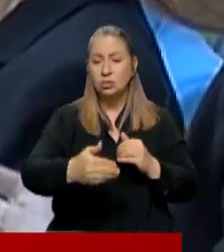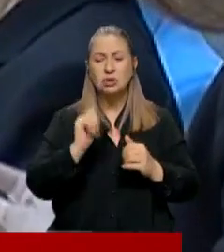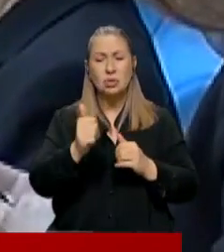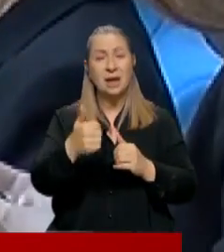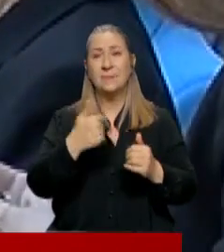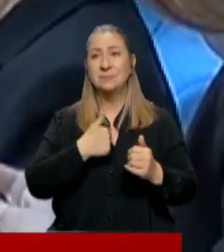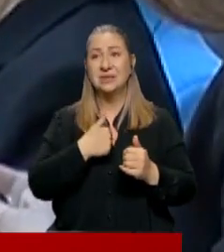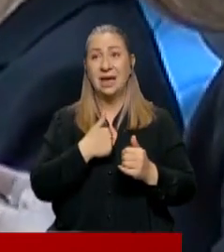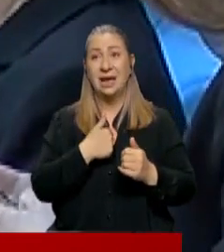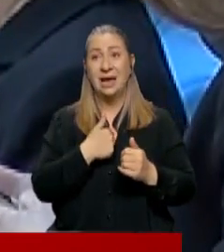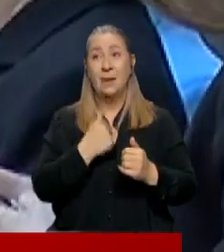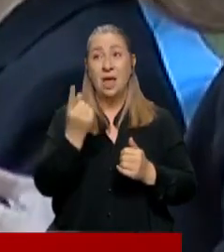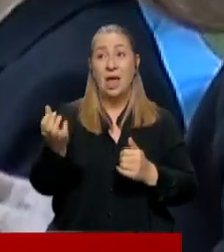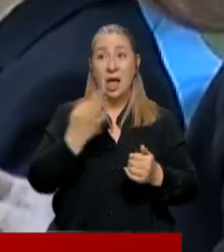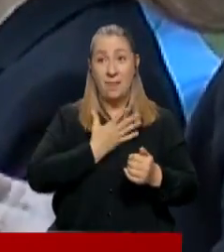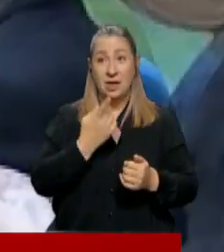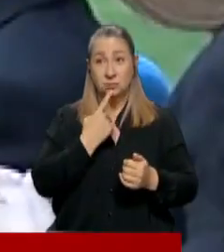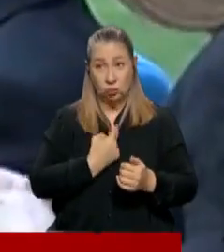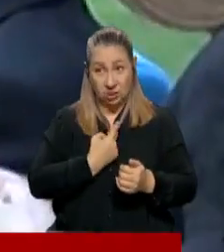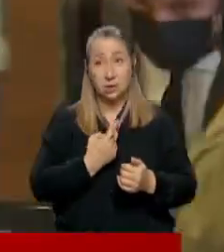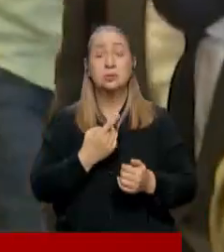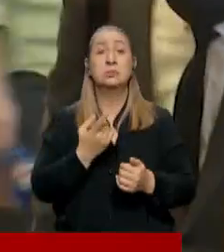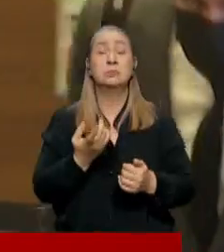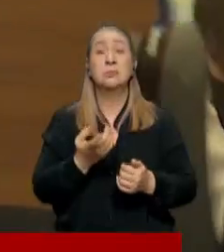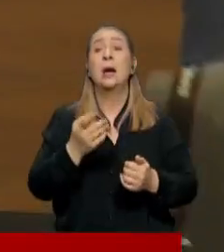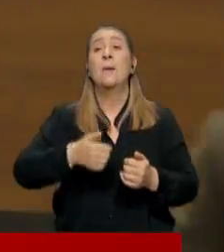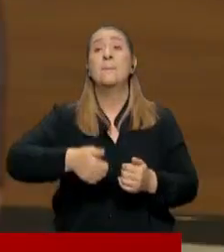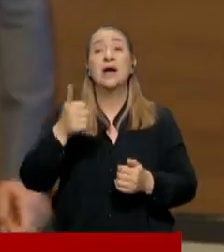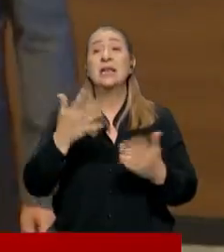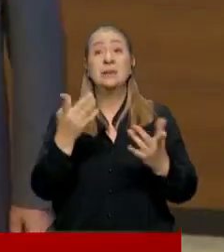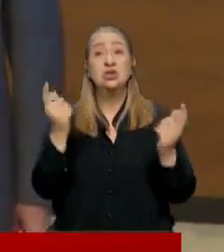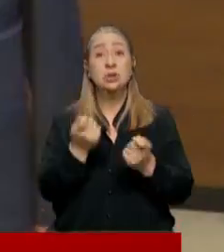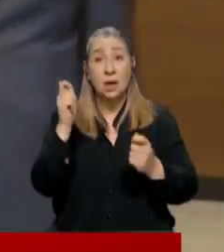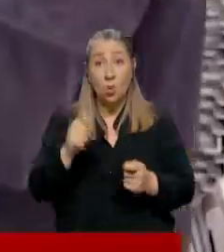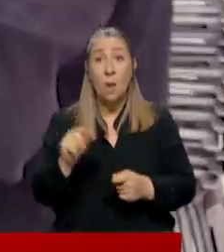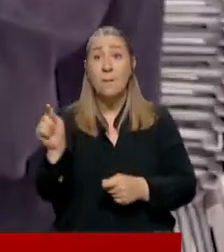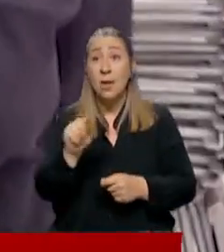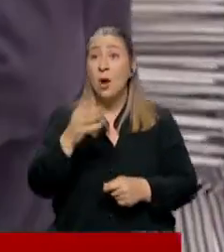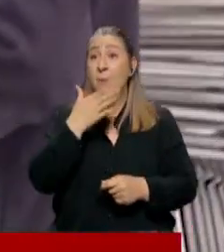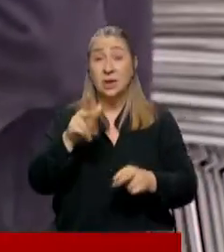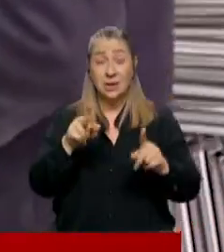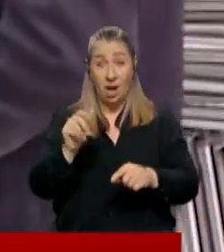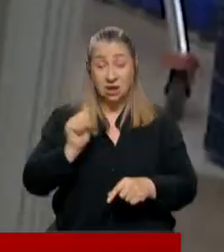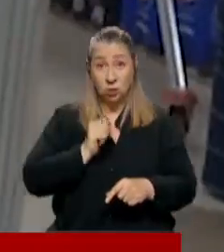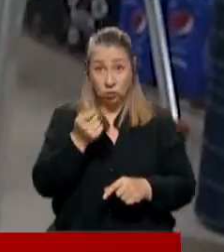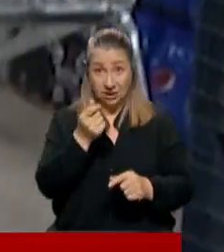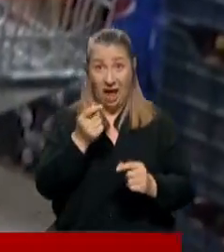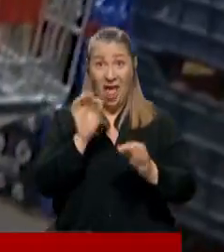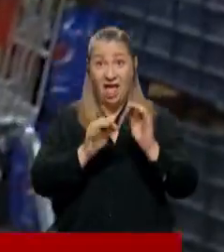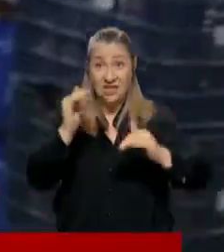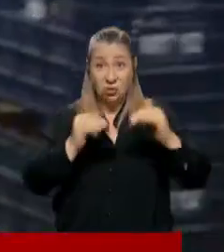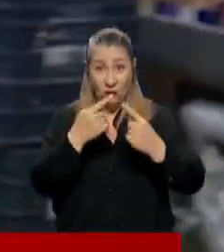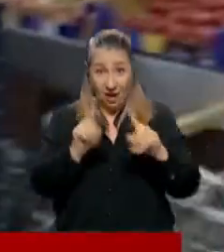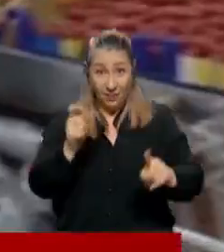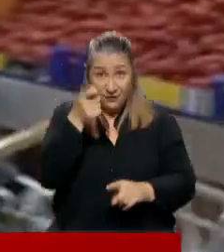günlerde bize yani bir haber vereceğini ifade etti. Bakanlık nasıl bir çalışma yapıyor? Memur ve emekli gibi asgari ücretliye de enflasyon farkı